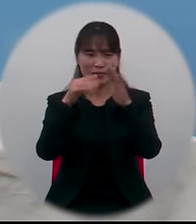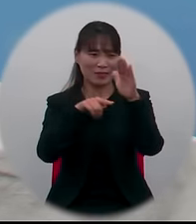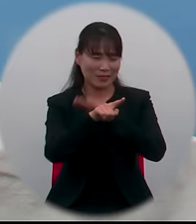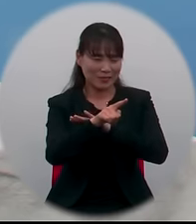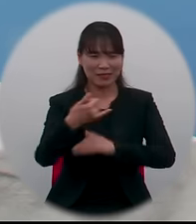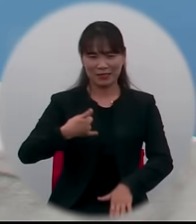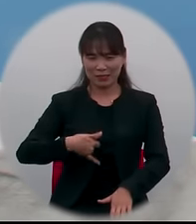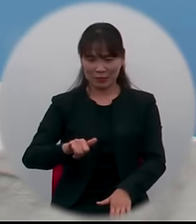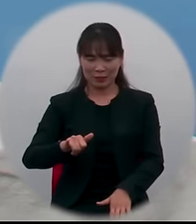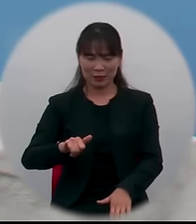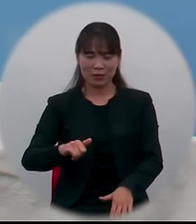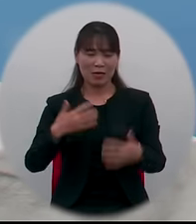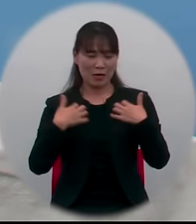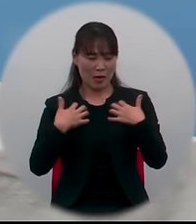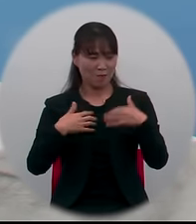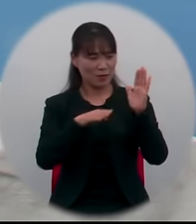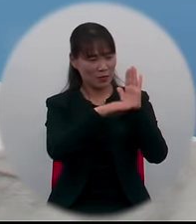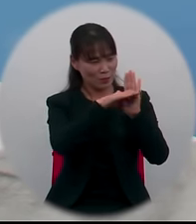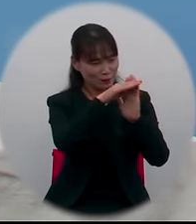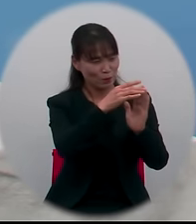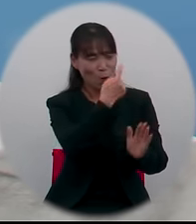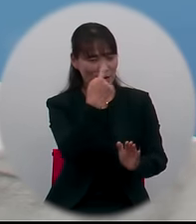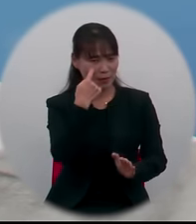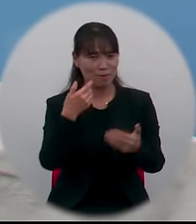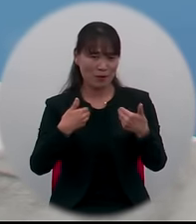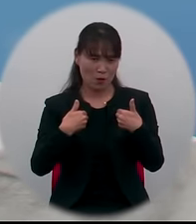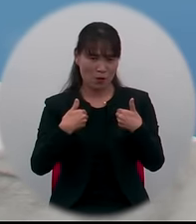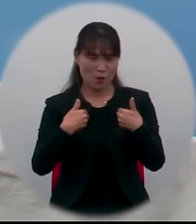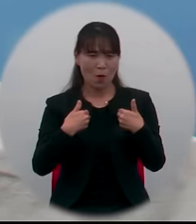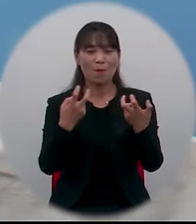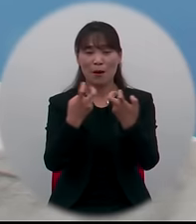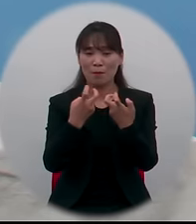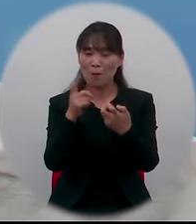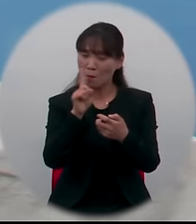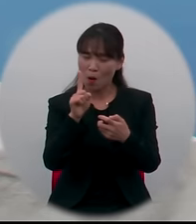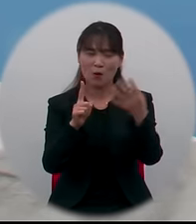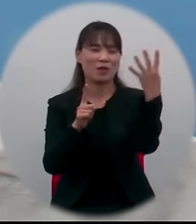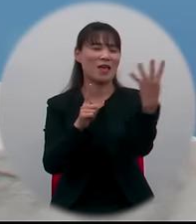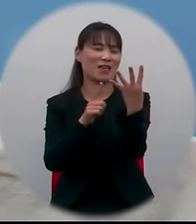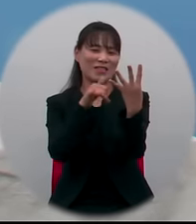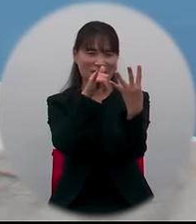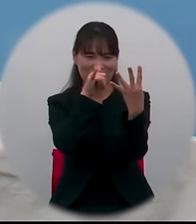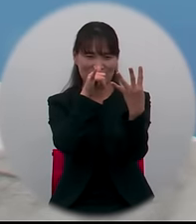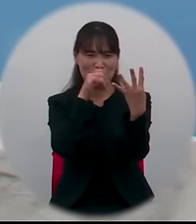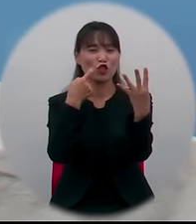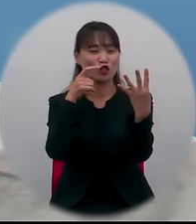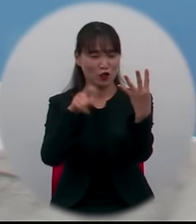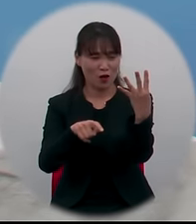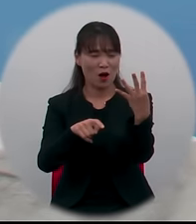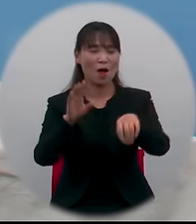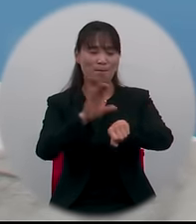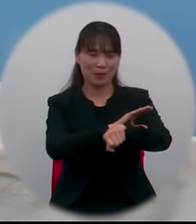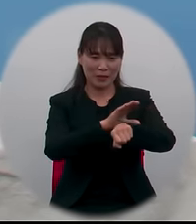끝나면 바로 우리 자녀들이 하고 있는 게임의 등급을 확인하셔야 돼요 등급 확인하는 방법 잘 모르셨죠 크게네 가지